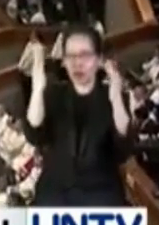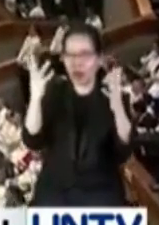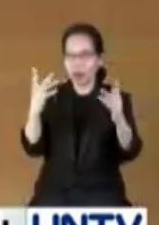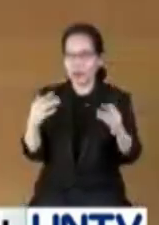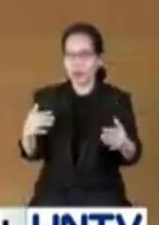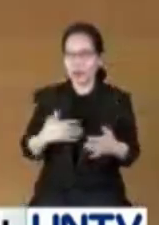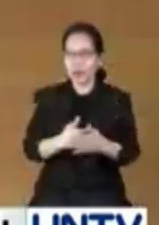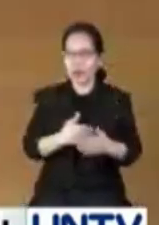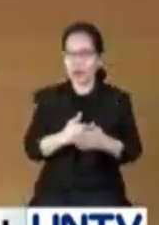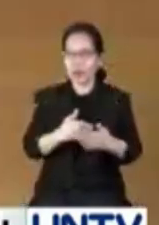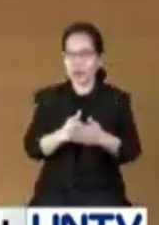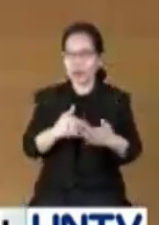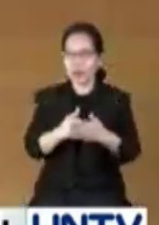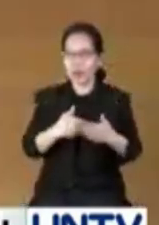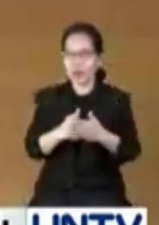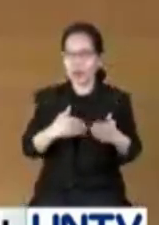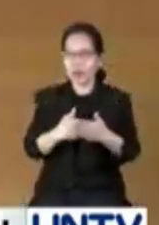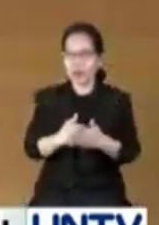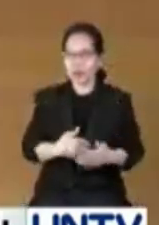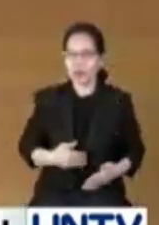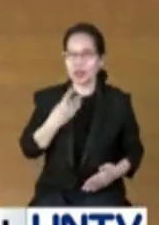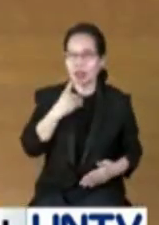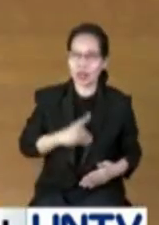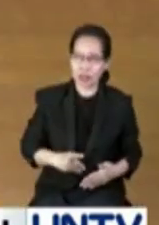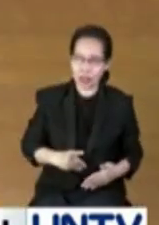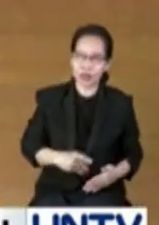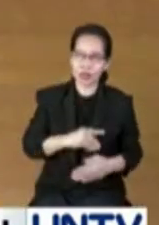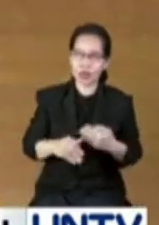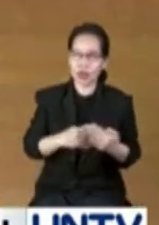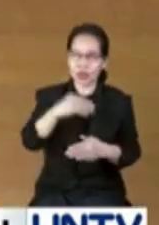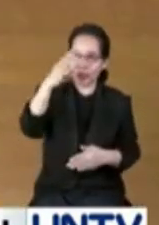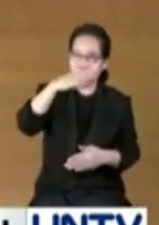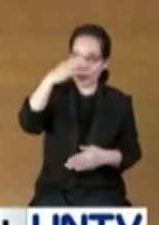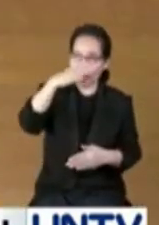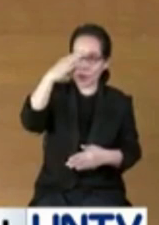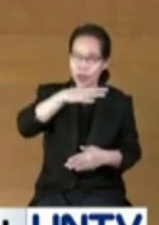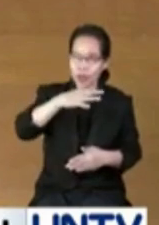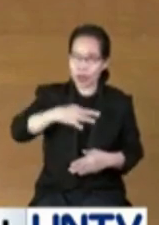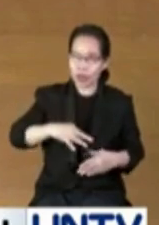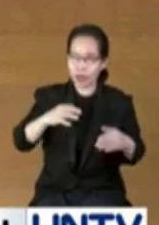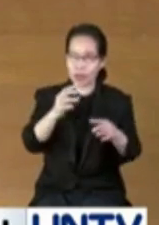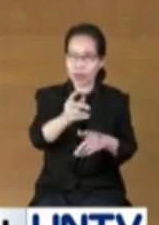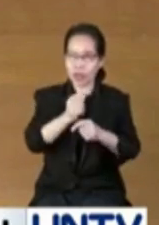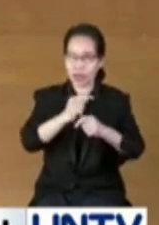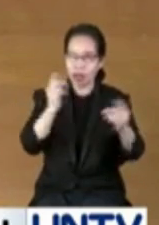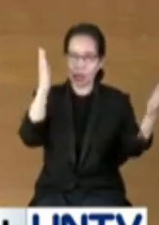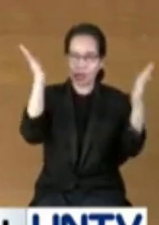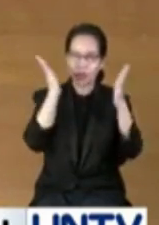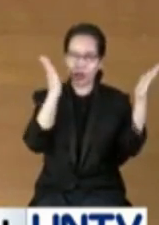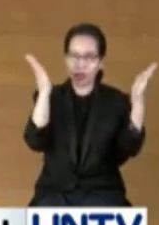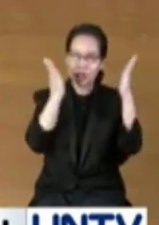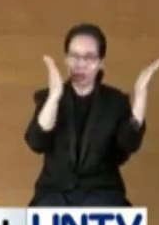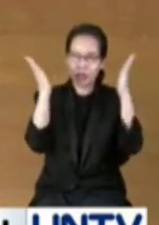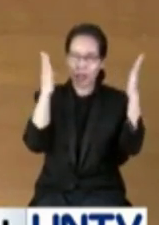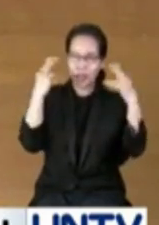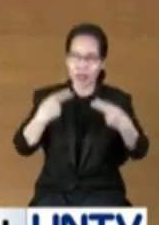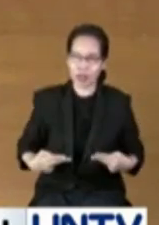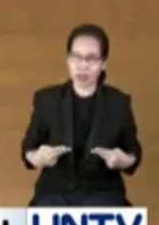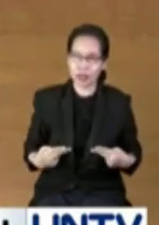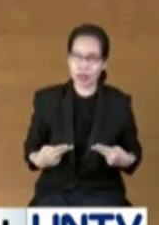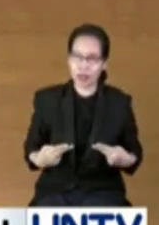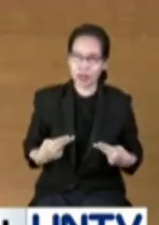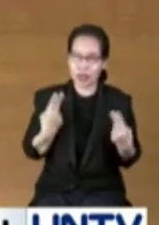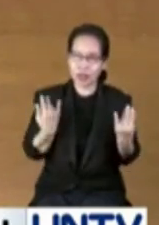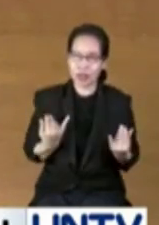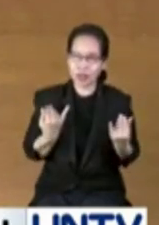Palapit na tayo sa hangarin na ang lahat ng Pilipino ay makakakuha ng serbisyong pangkalusugan. Sa ngayon,